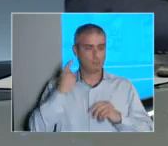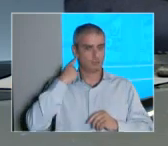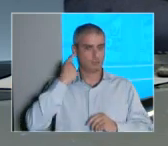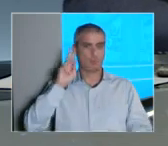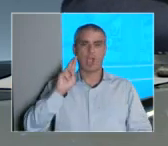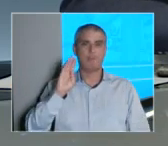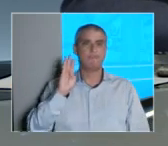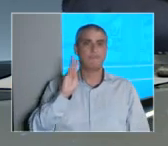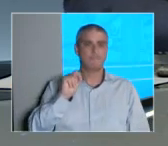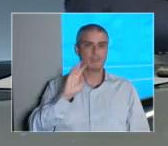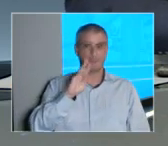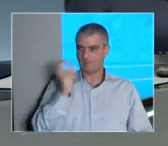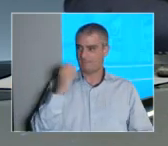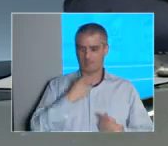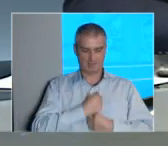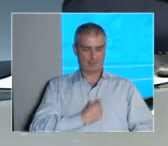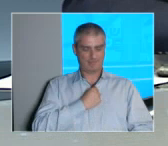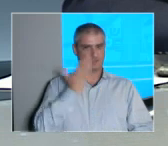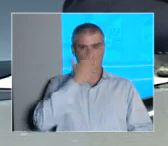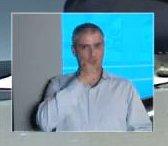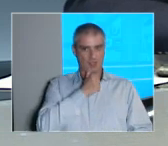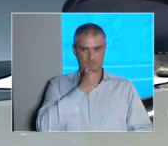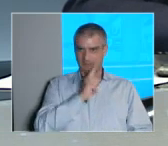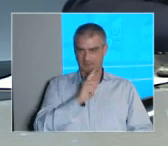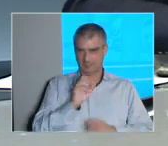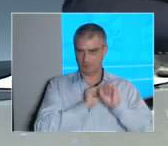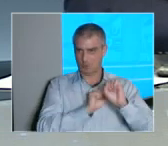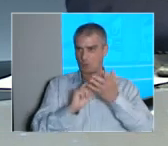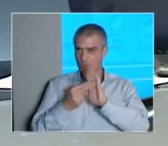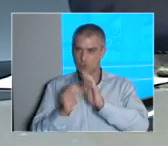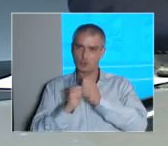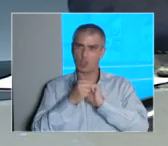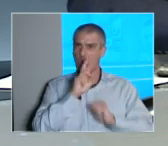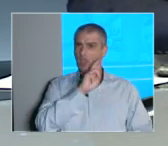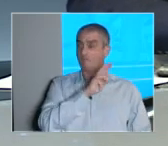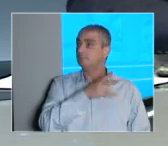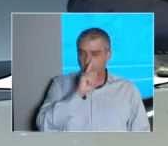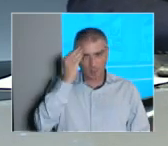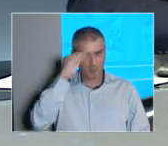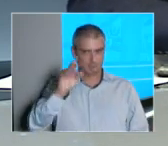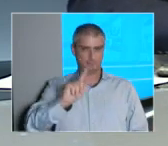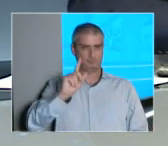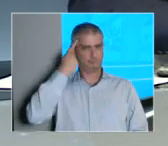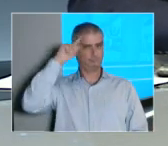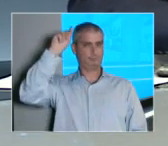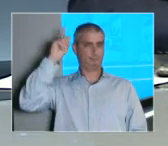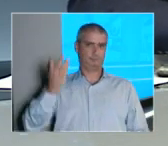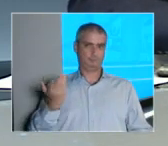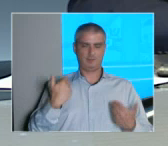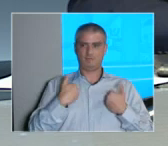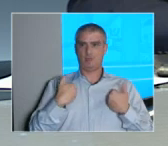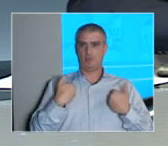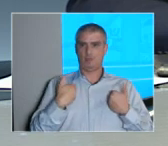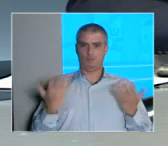ששמענו אצל רם בן ברק. ראיתי שהגעת כן, עם עניבה בצבע שחור לבן, זה לא סולידריות עם התוכנית או עם רם לא, בן ברק? לא, צריך להזכיר מי הגה את המונח,